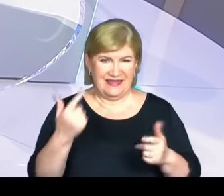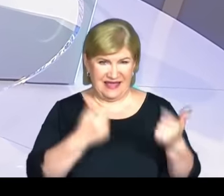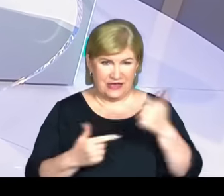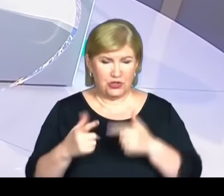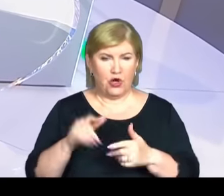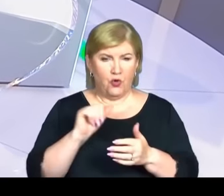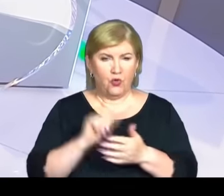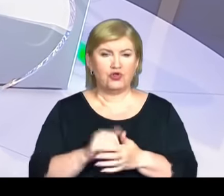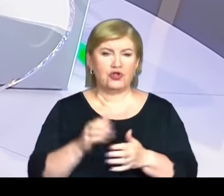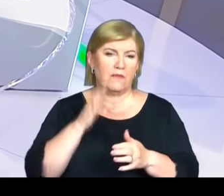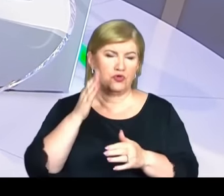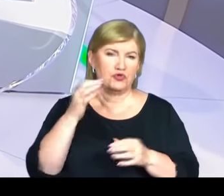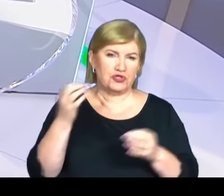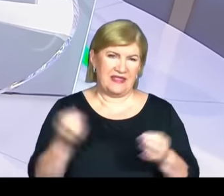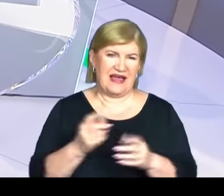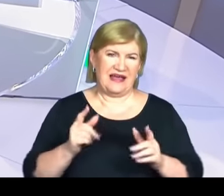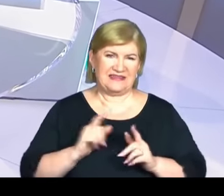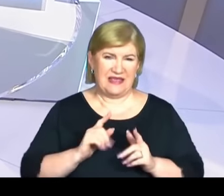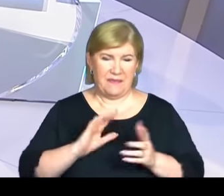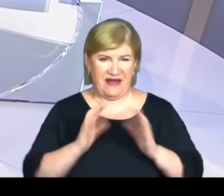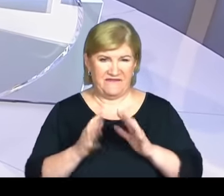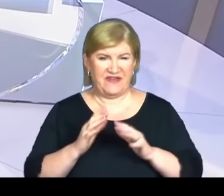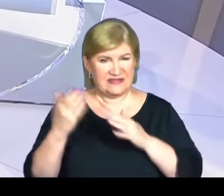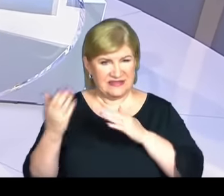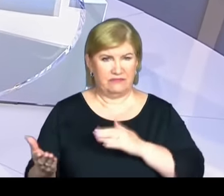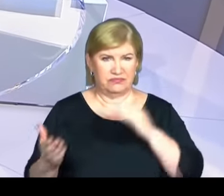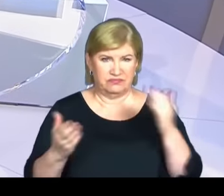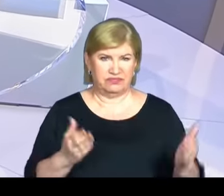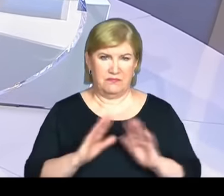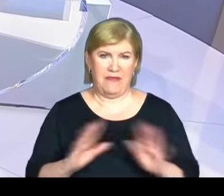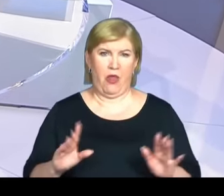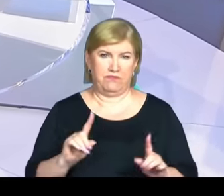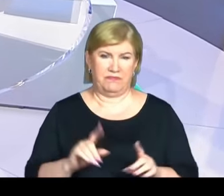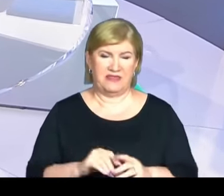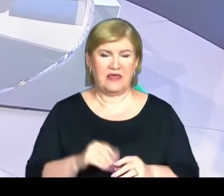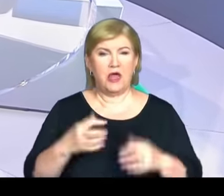Určite v budúcnosti nejaká sebareflexia alebo nejaká reflexia, čo sa týka covidových časov, príde, poďme.